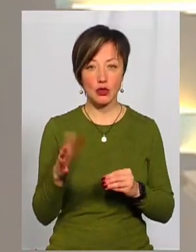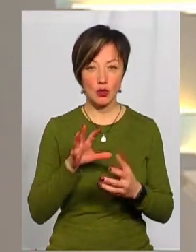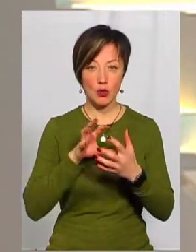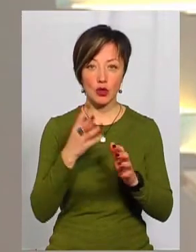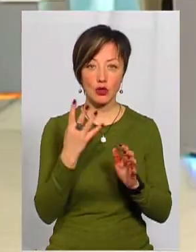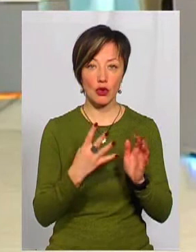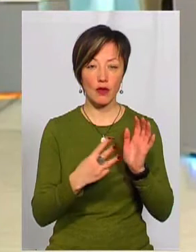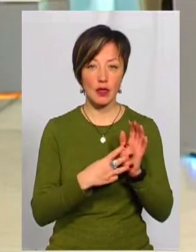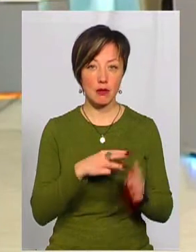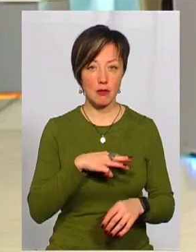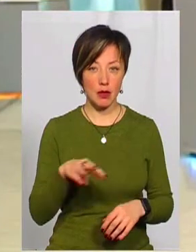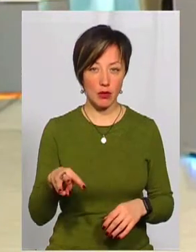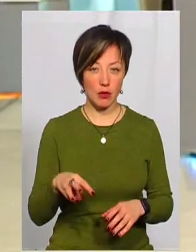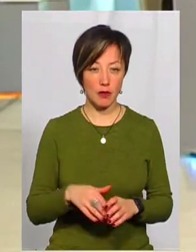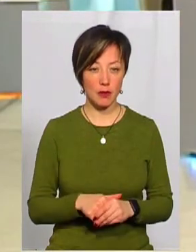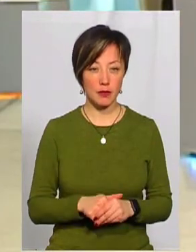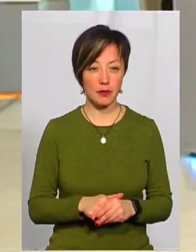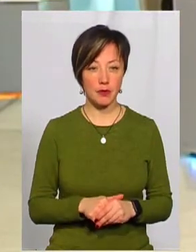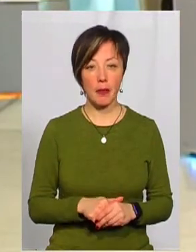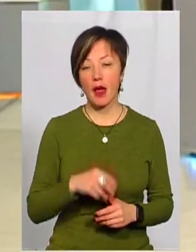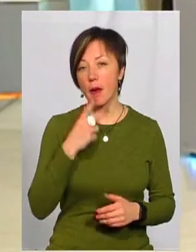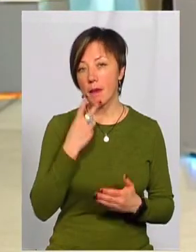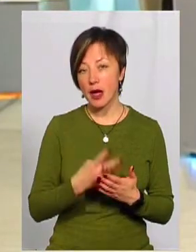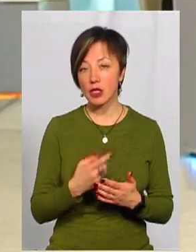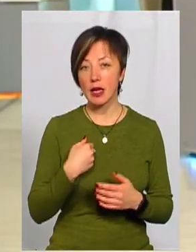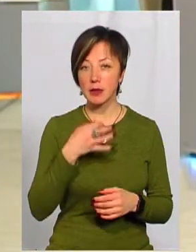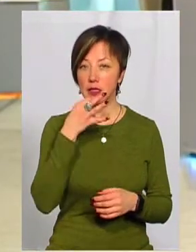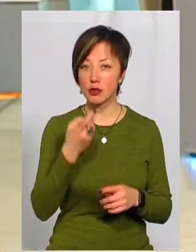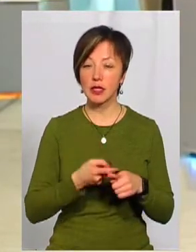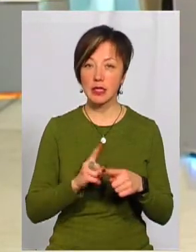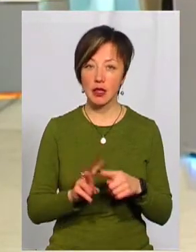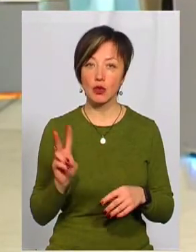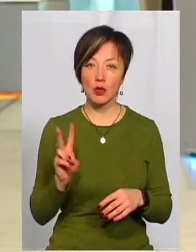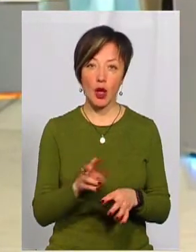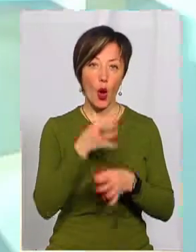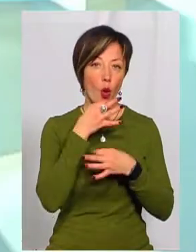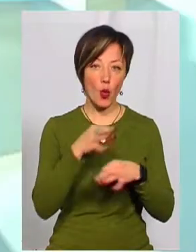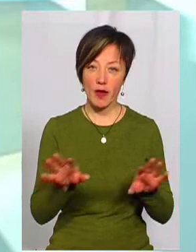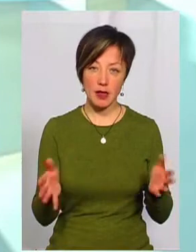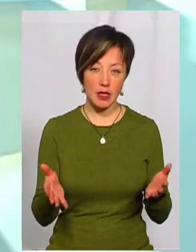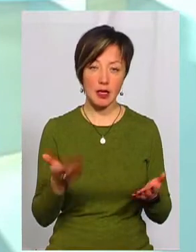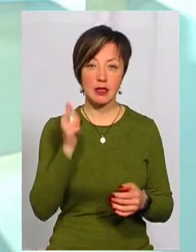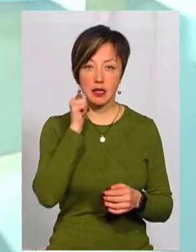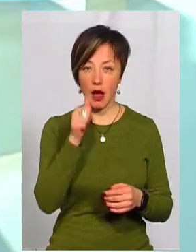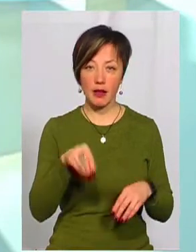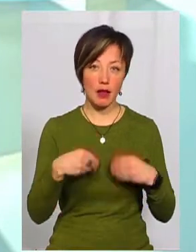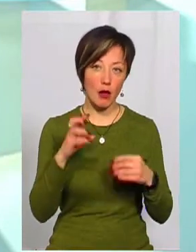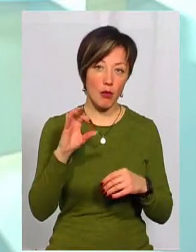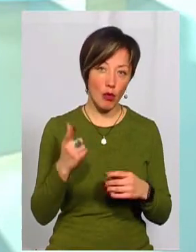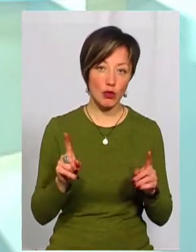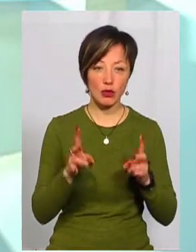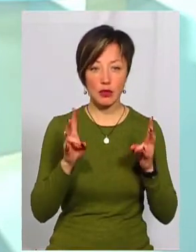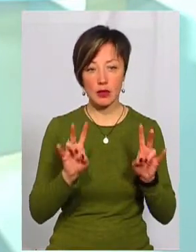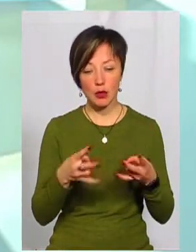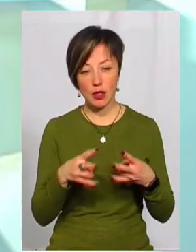купити за 48 мільйонів. Ну, бачите, я би сказав, що цей тролейбус є універсальний. Uh-huh. Тобто, якщо завтра, не дай Бог, що-то